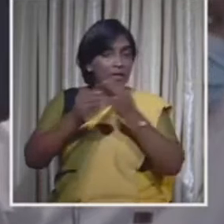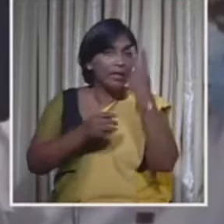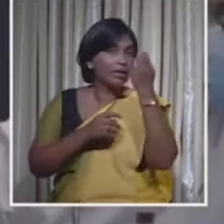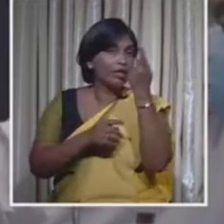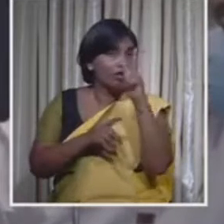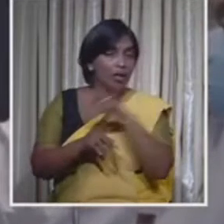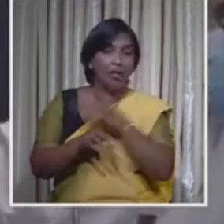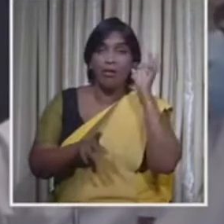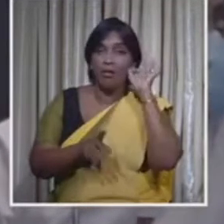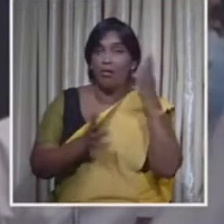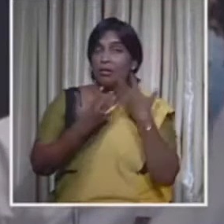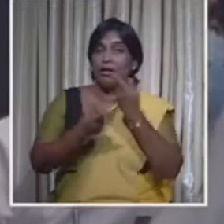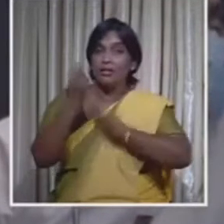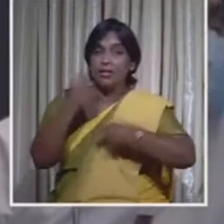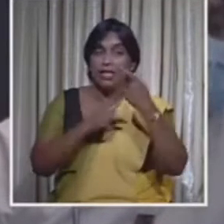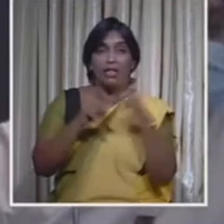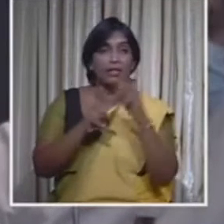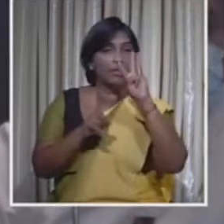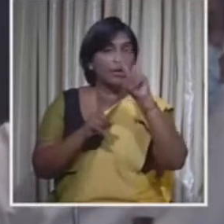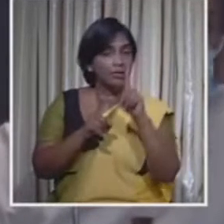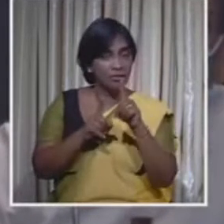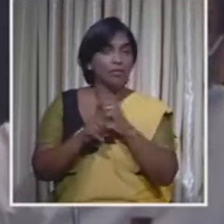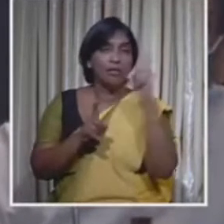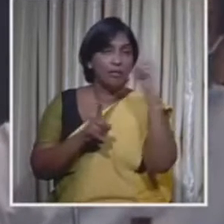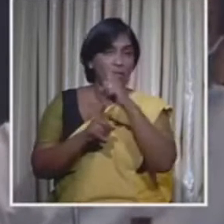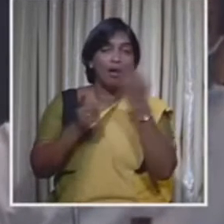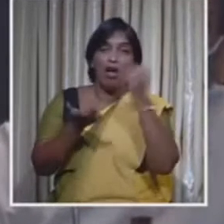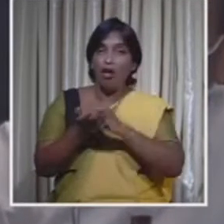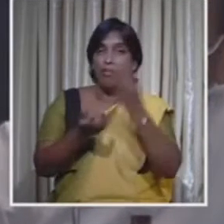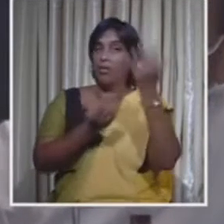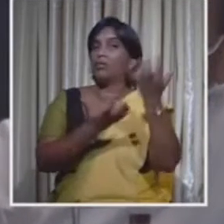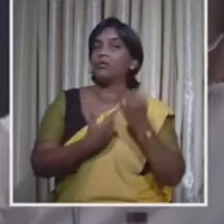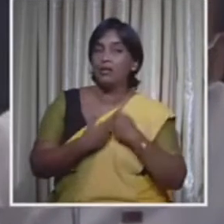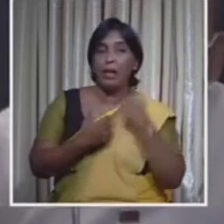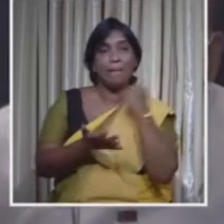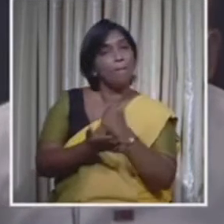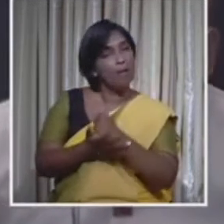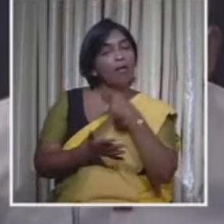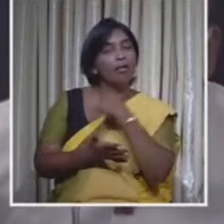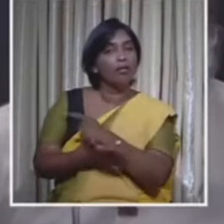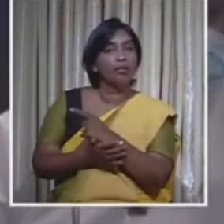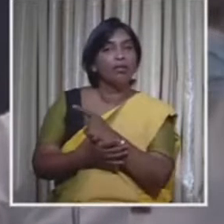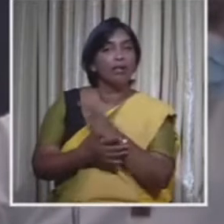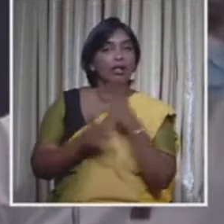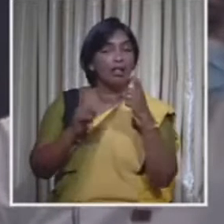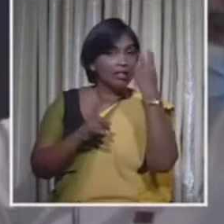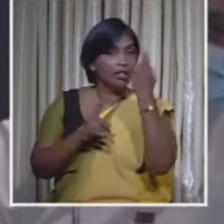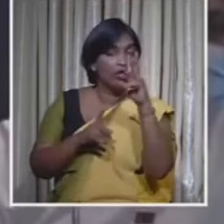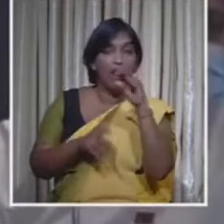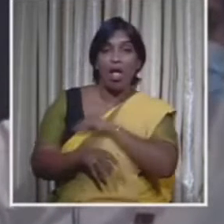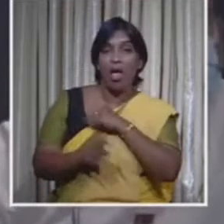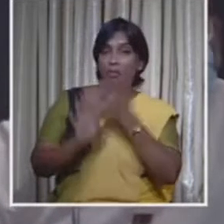2012 රත්තරන් තොගේ විකුණලා දෙසැම්බර් 31 වෙනිදා පළවෙනිදා ආයි සල්ලි වලට අරගෙන මහ බැංකුවේ 2012ට ලාභ